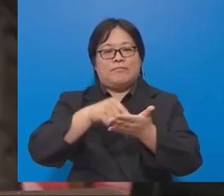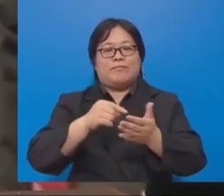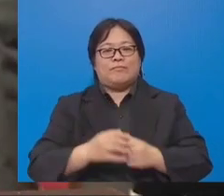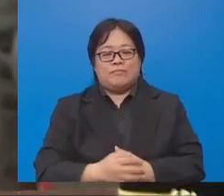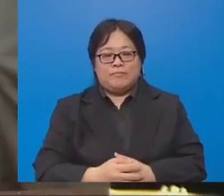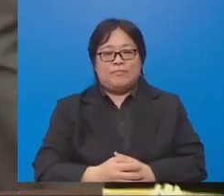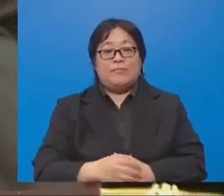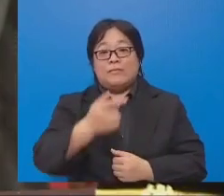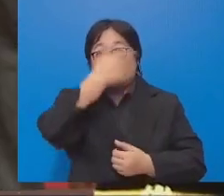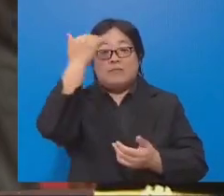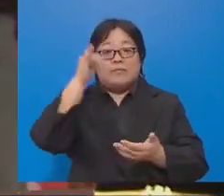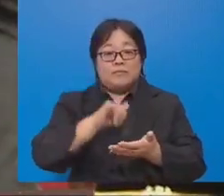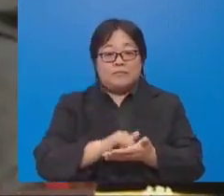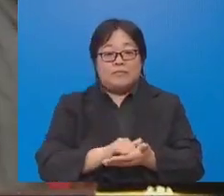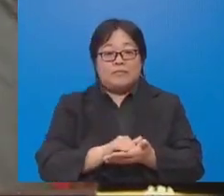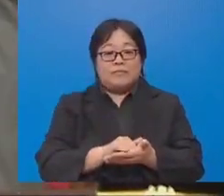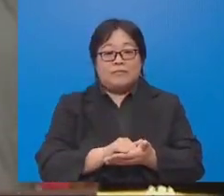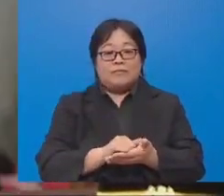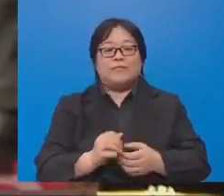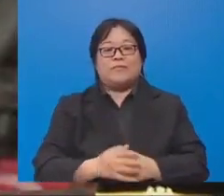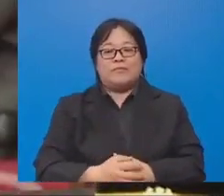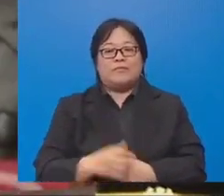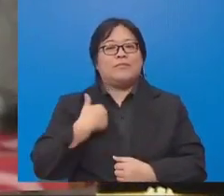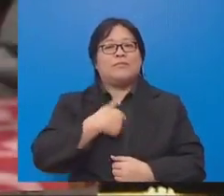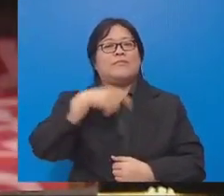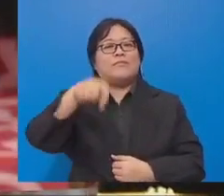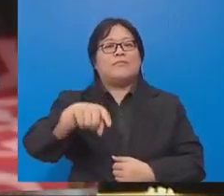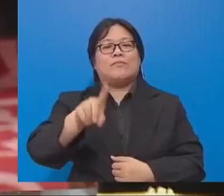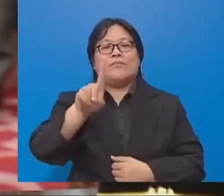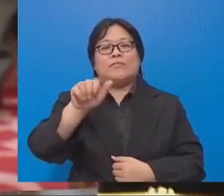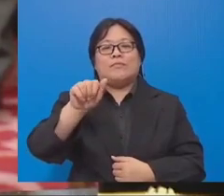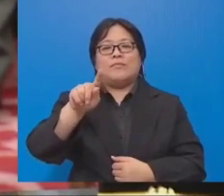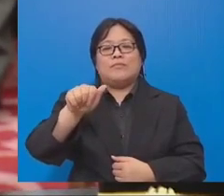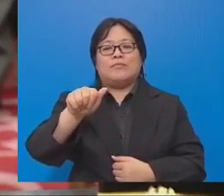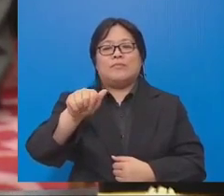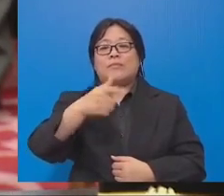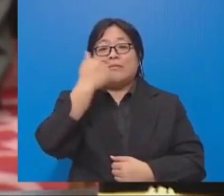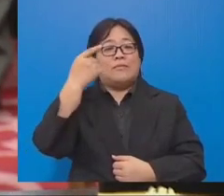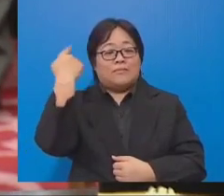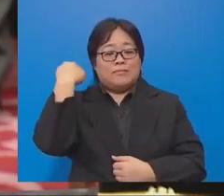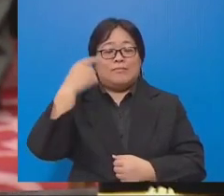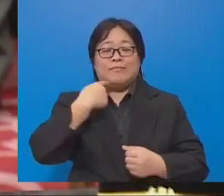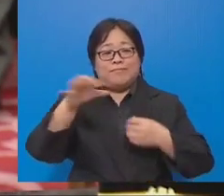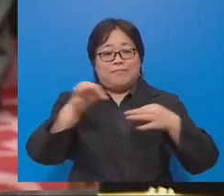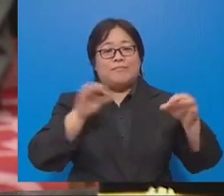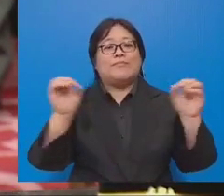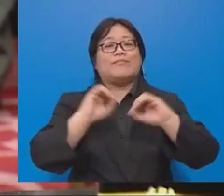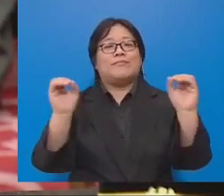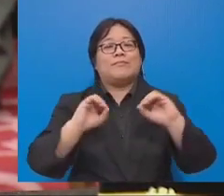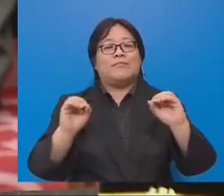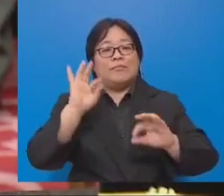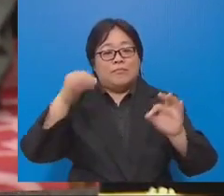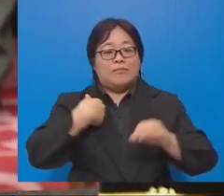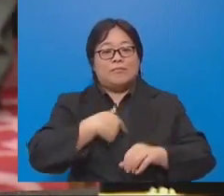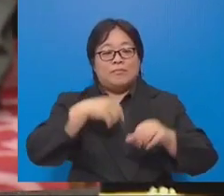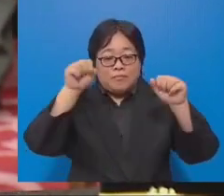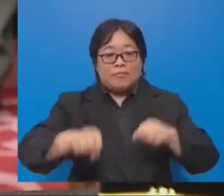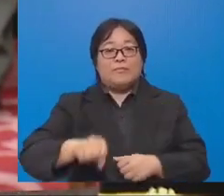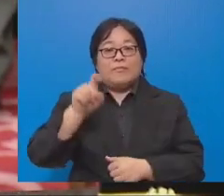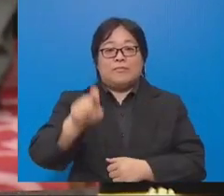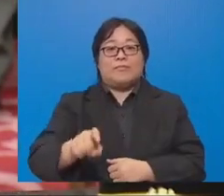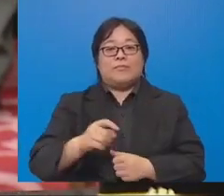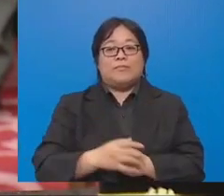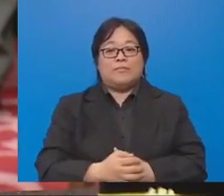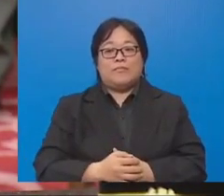ini jadi semua itu tentulah kita memerlukan data yang saya sebut khawatir tidak ada data Nah kalau kita dapat pastikan